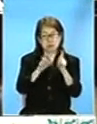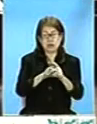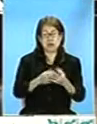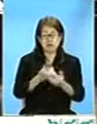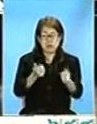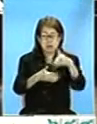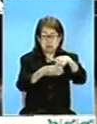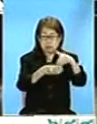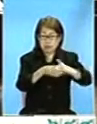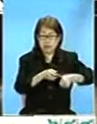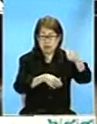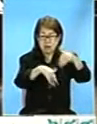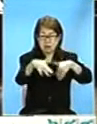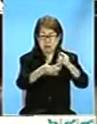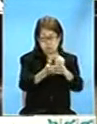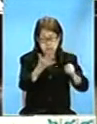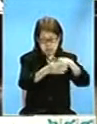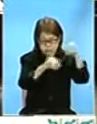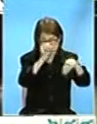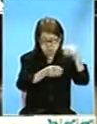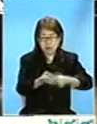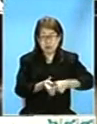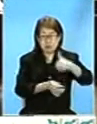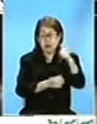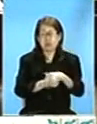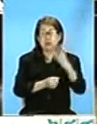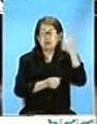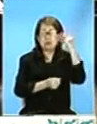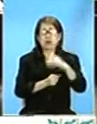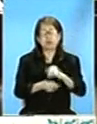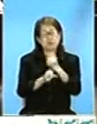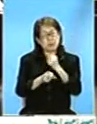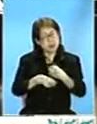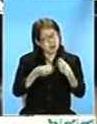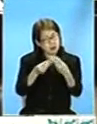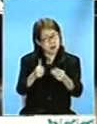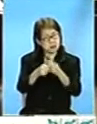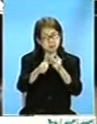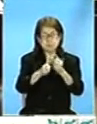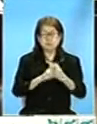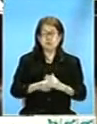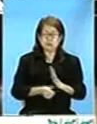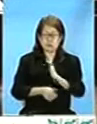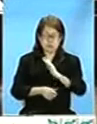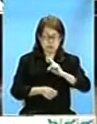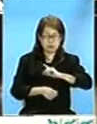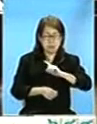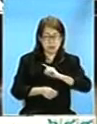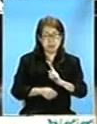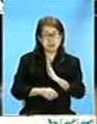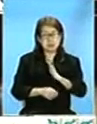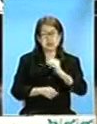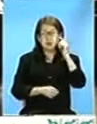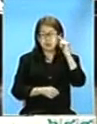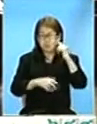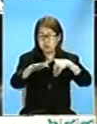าเป็นตัวแทนของปวงชนชาวไทยเขาจะทำงานด้วยการความคำนึงถึงเกียรติศักดิ์ศรีและเขารู้ว่ามี